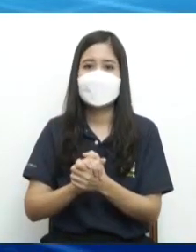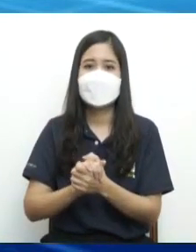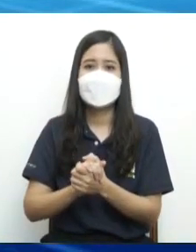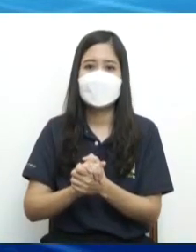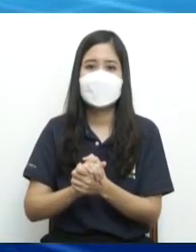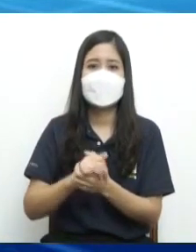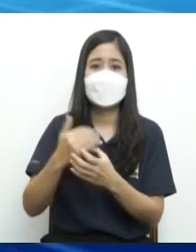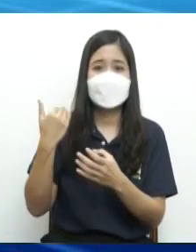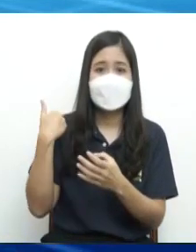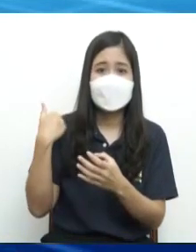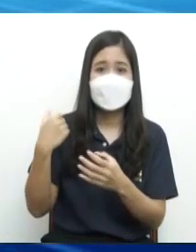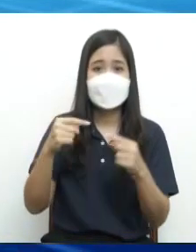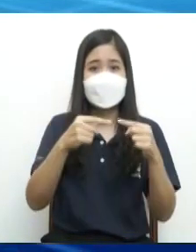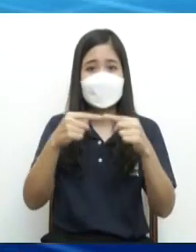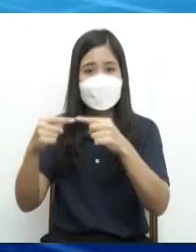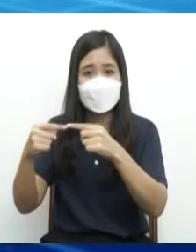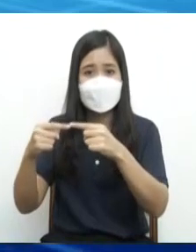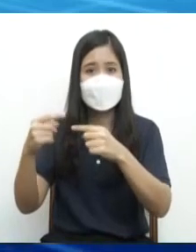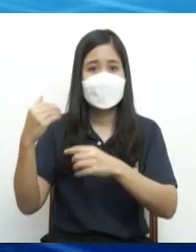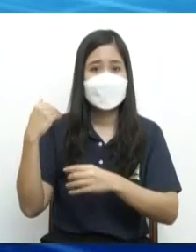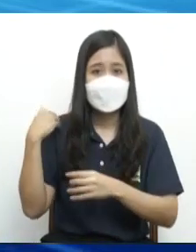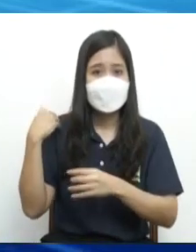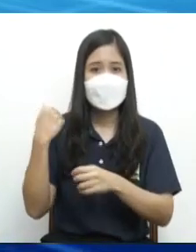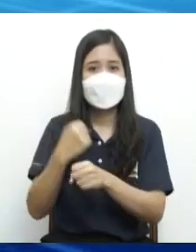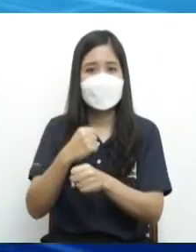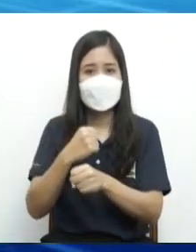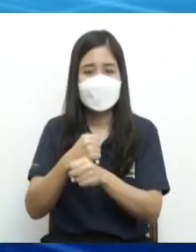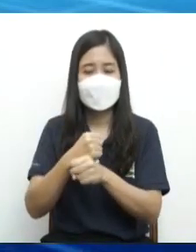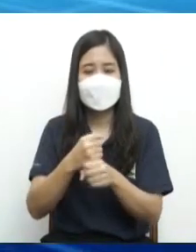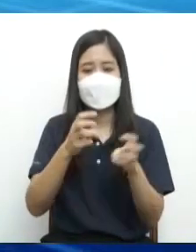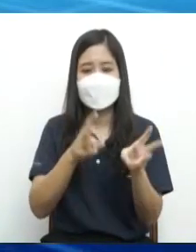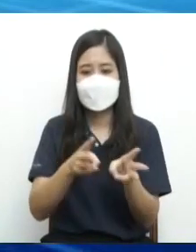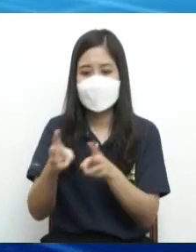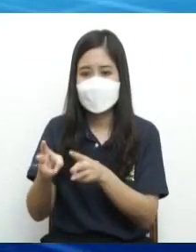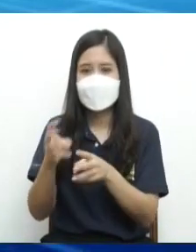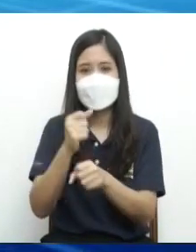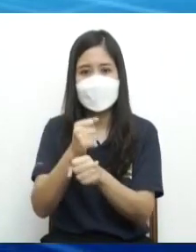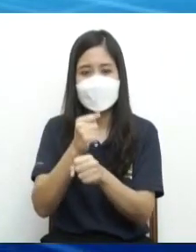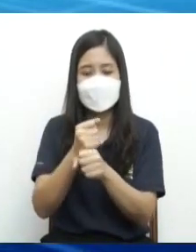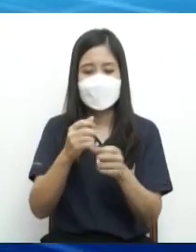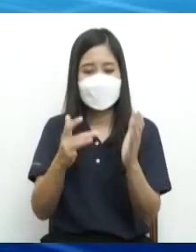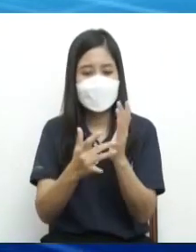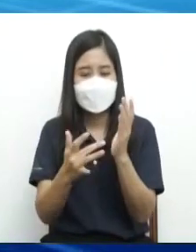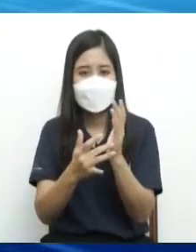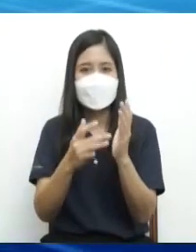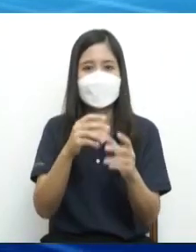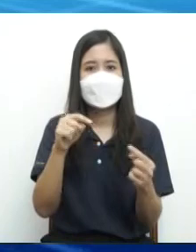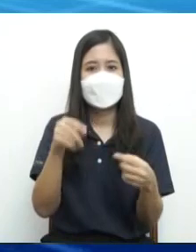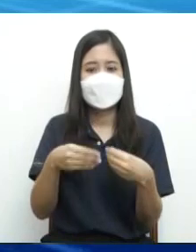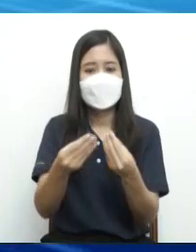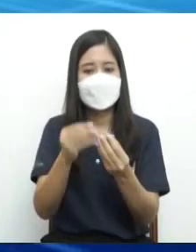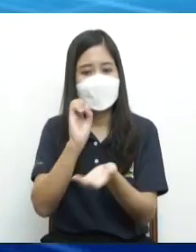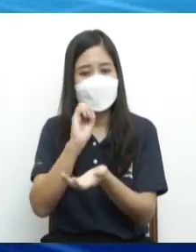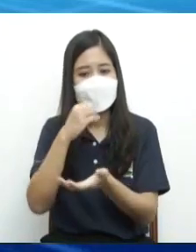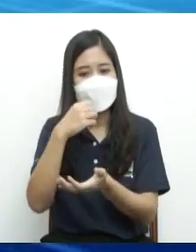ำงานเพื่อสานงานต่อของท่านโดยไปถึงการฝากเทคนิคการทำงานเล็กๆน้อยๆให้กับพวกเราในฐานะผู้ปฏิบัติอะค่ะขออนุญาตน